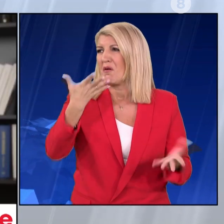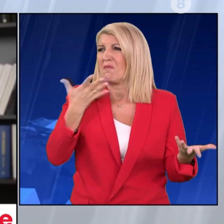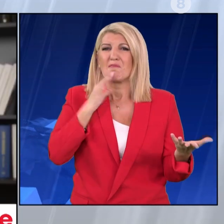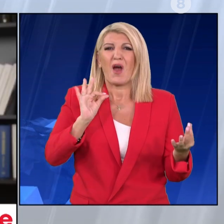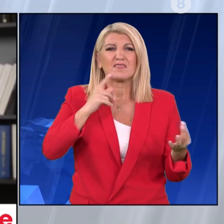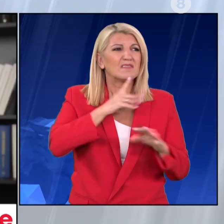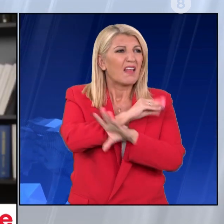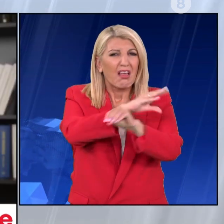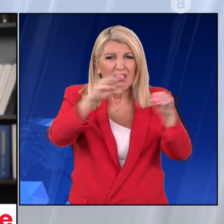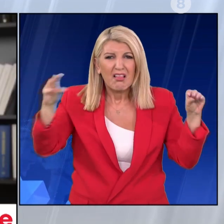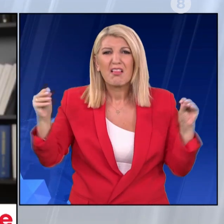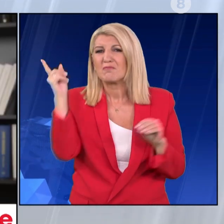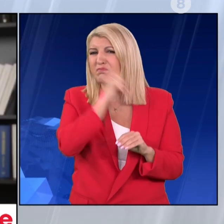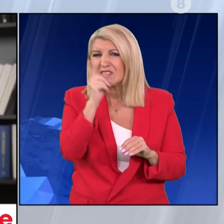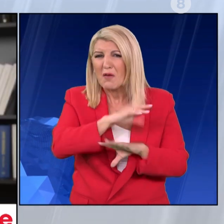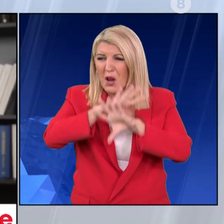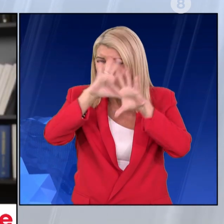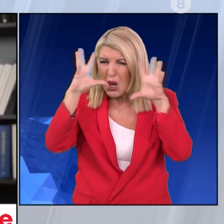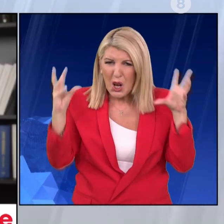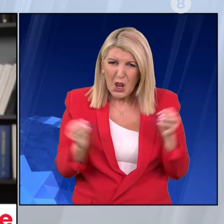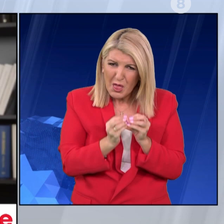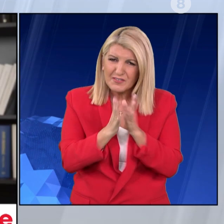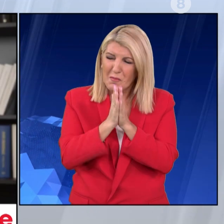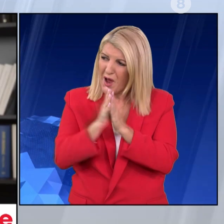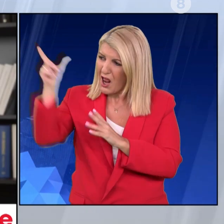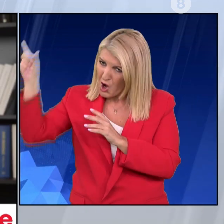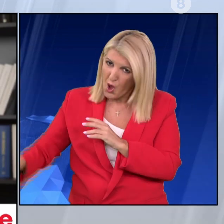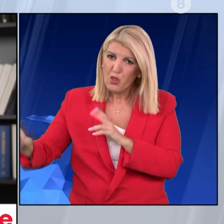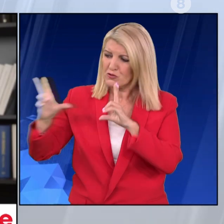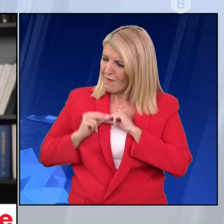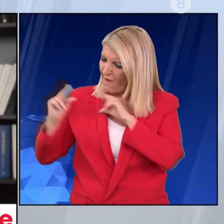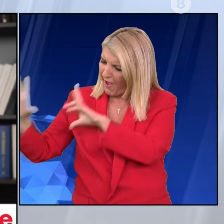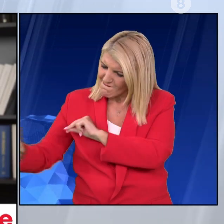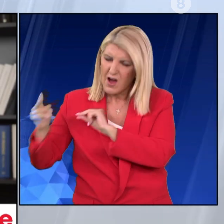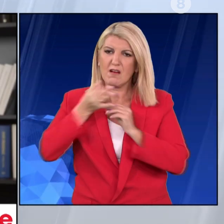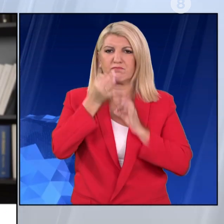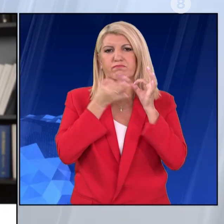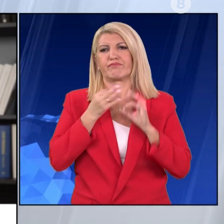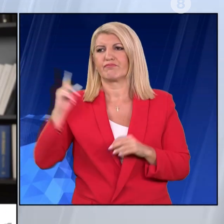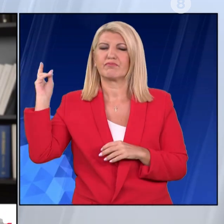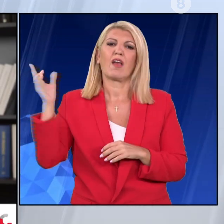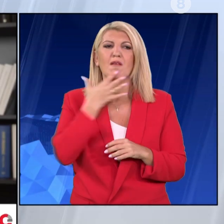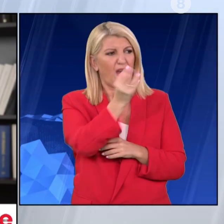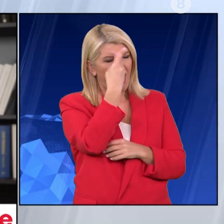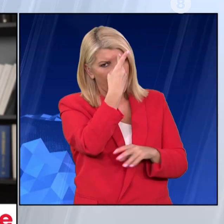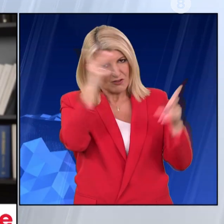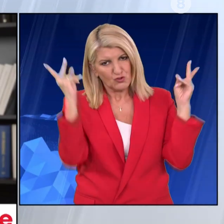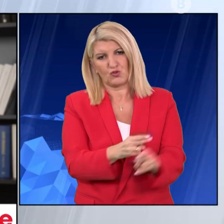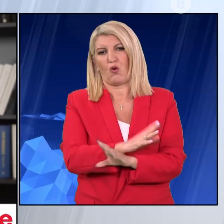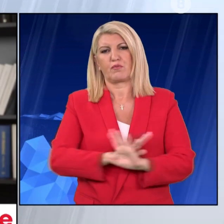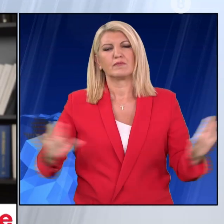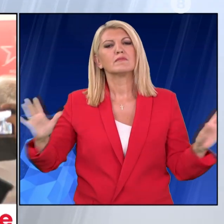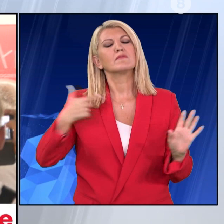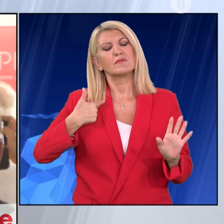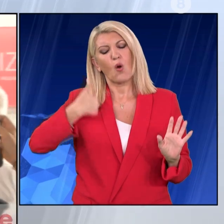το πρώτο και το τελευταίο βίντεο που θα με δείτε να μιλάω για τέτοια πράγματα μόλις με ξαναδείτε σύντομα δηλαδή θα με δείτε όπως ξέρετε να μιλάω για την ουσία της